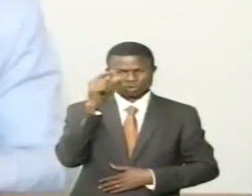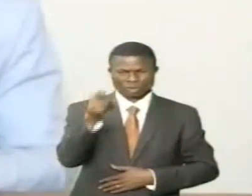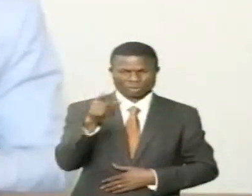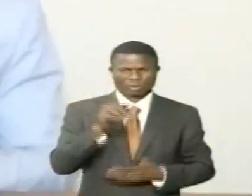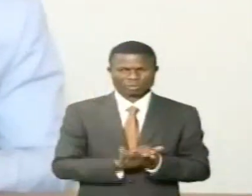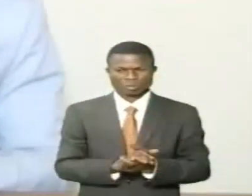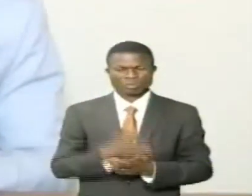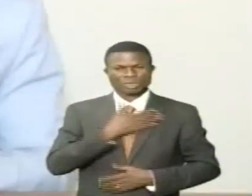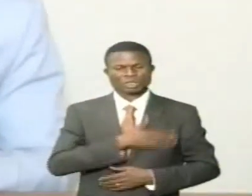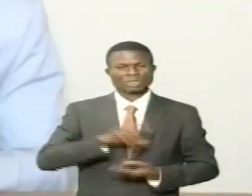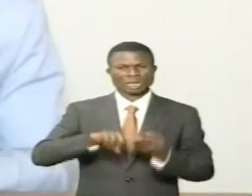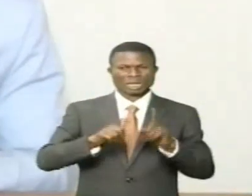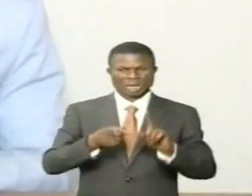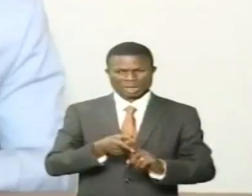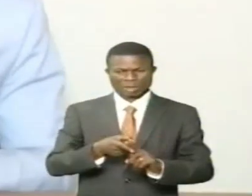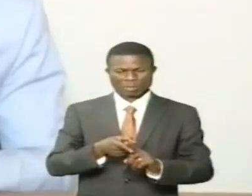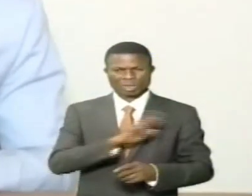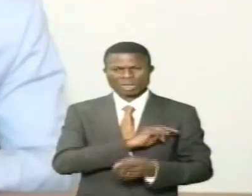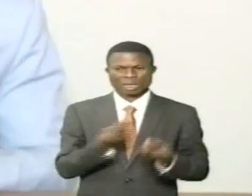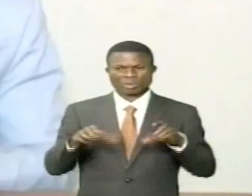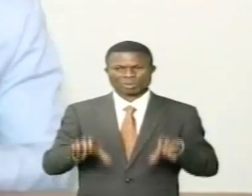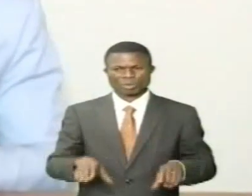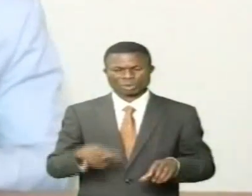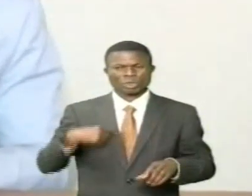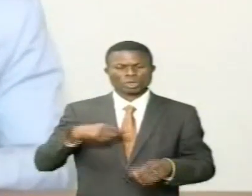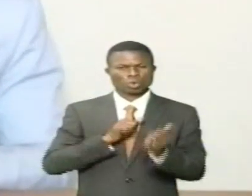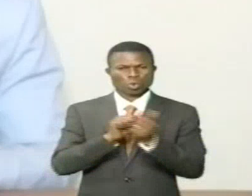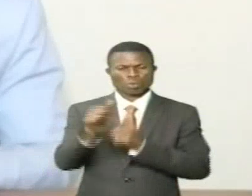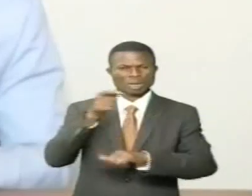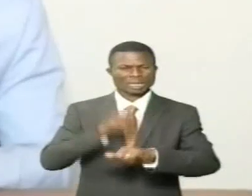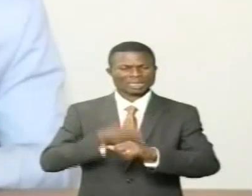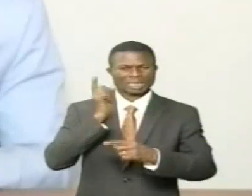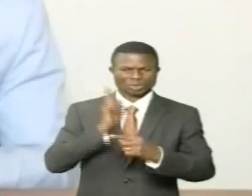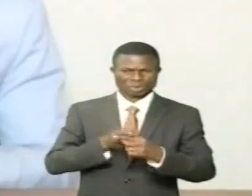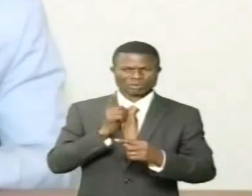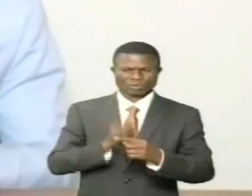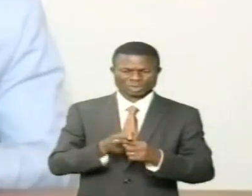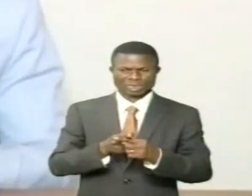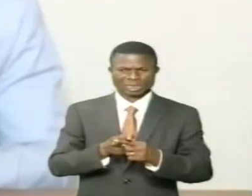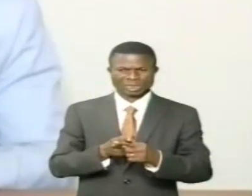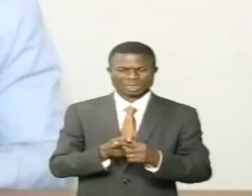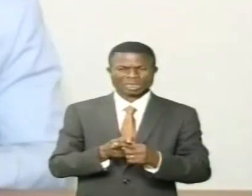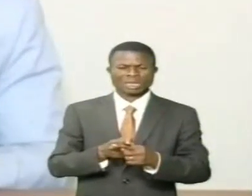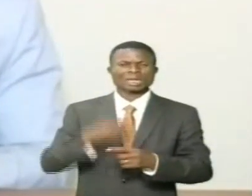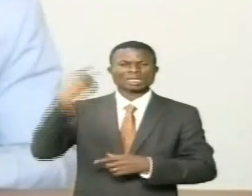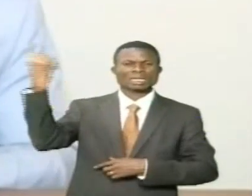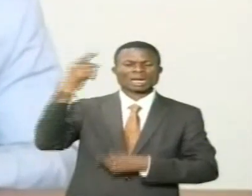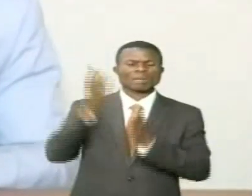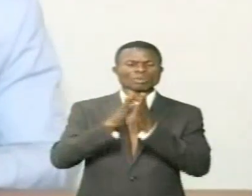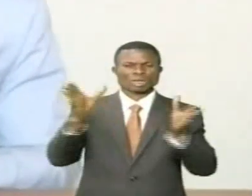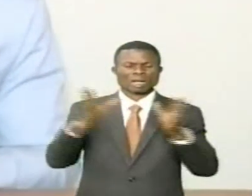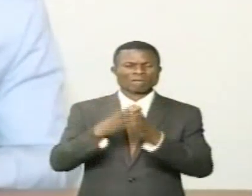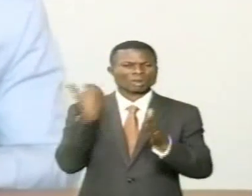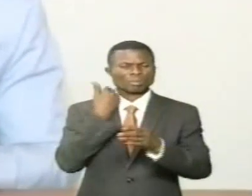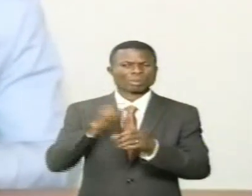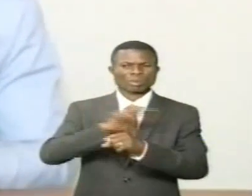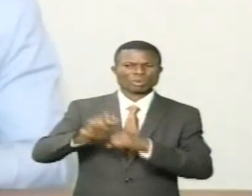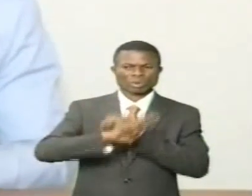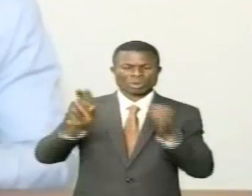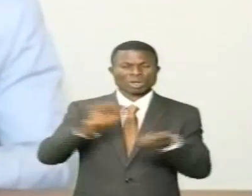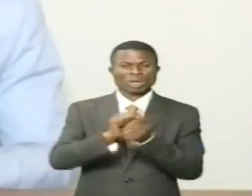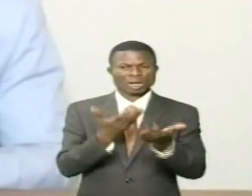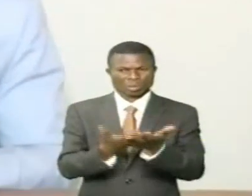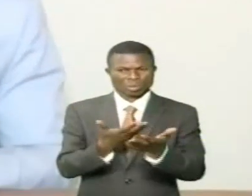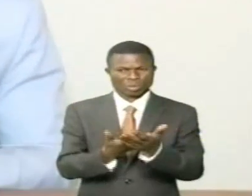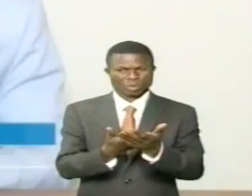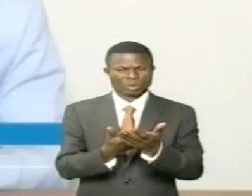sœurs, amis et amis de la République, nous traversons une période d'extrême urgence planétaire avec le coronavirus. Cet état de choses ressemble